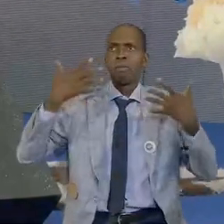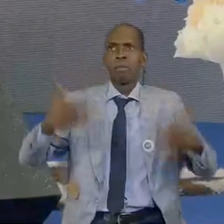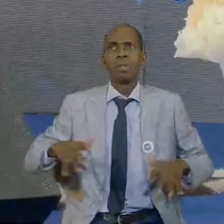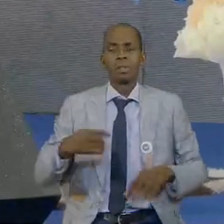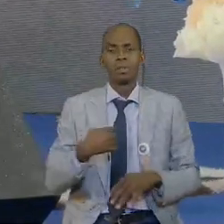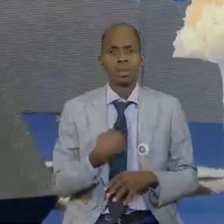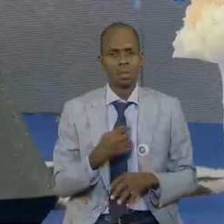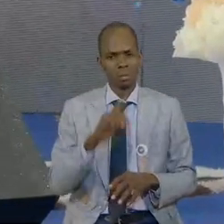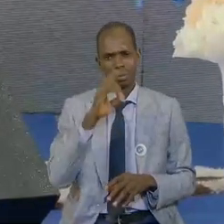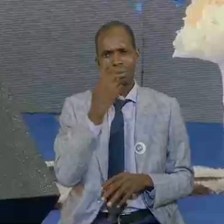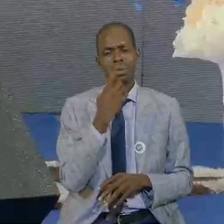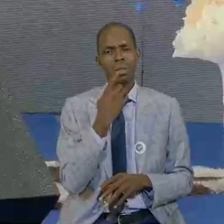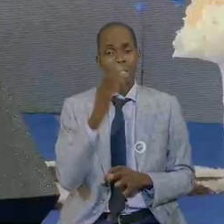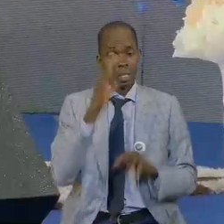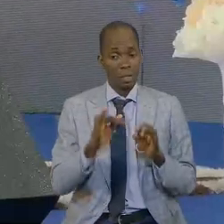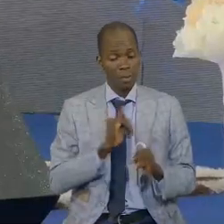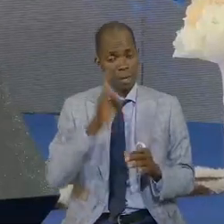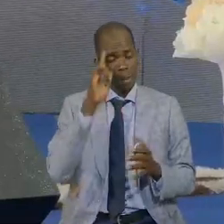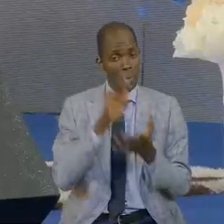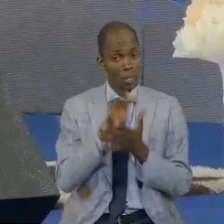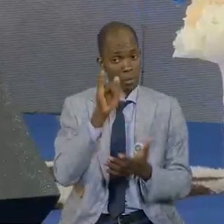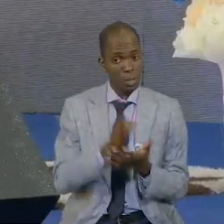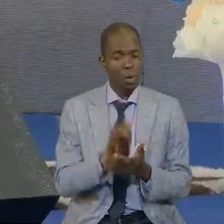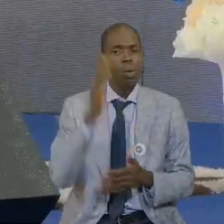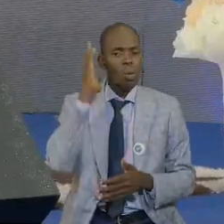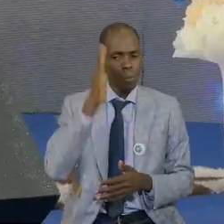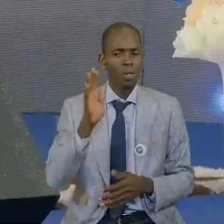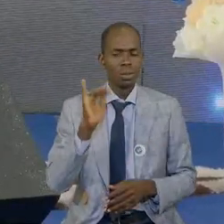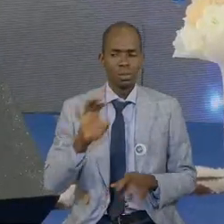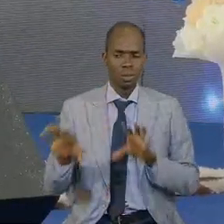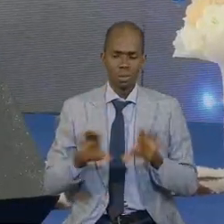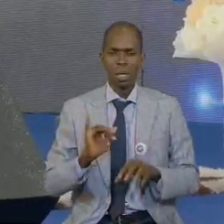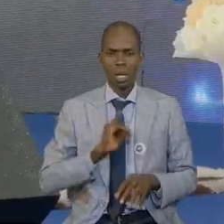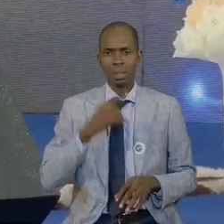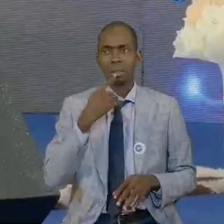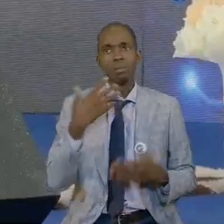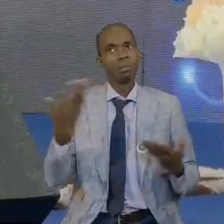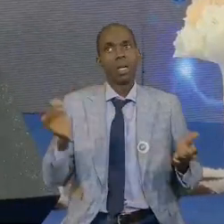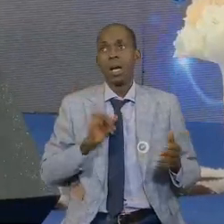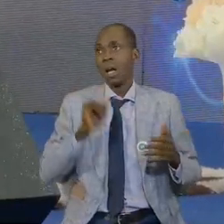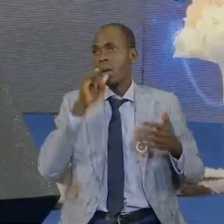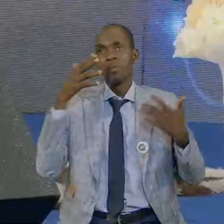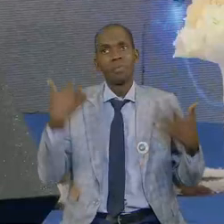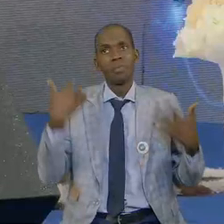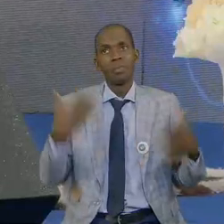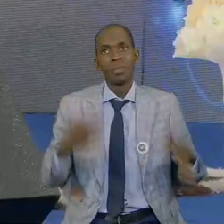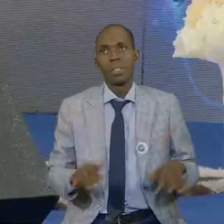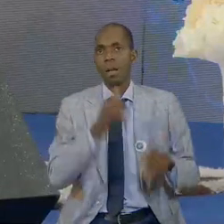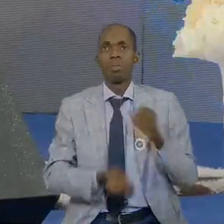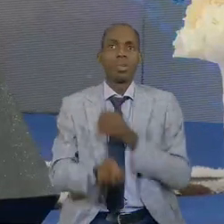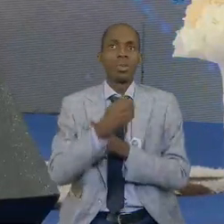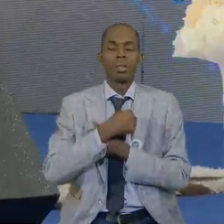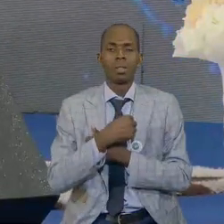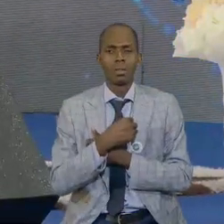I believe that, why should I say I'm done? Si je crois, I'm finished. Si je crois cela, pourquoi j'ai dit je suis